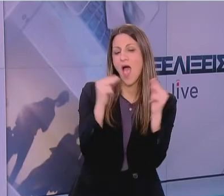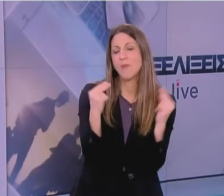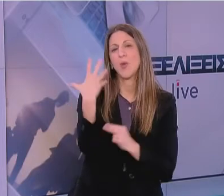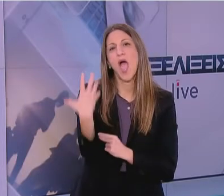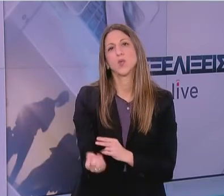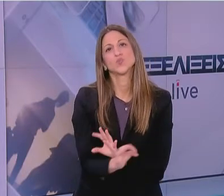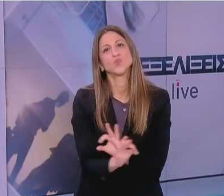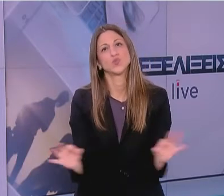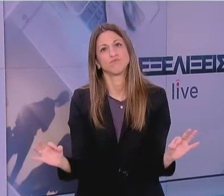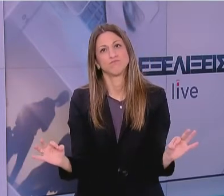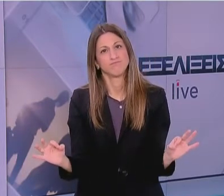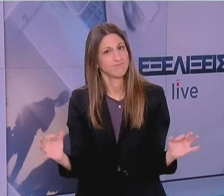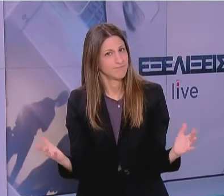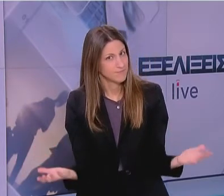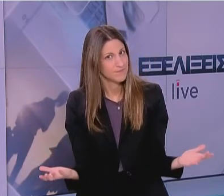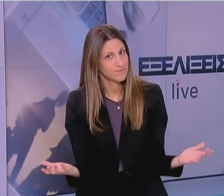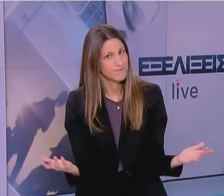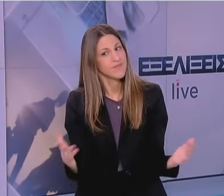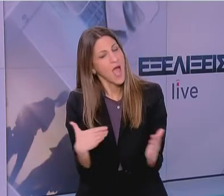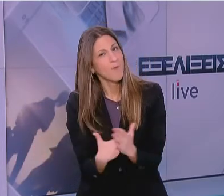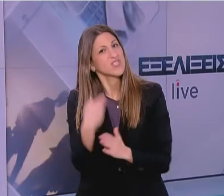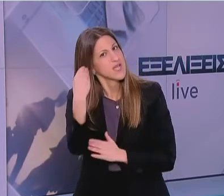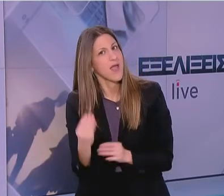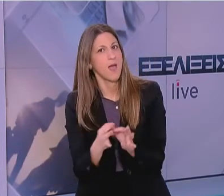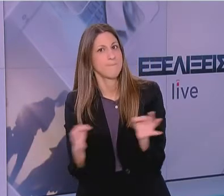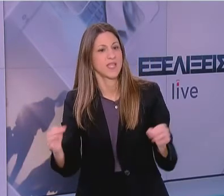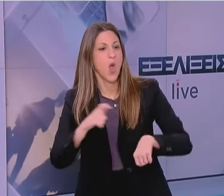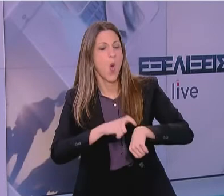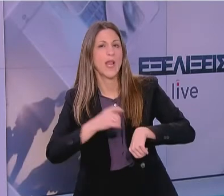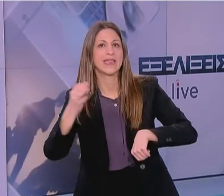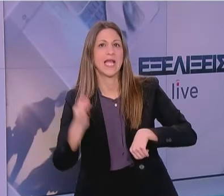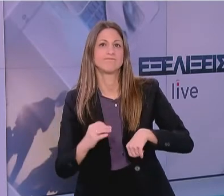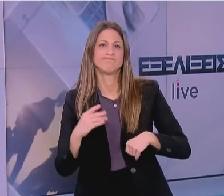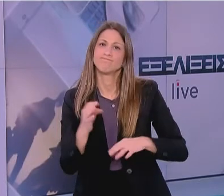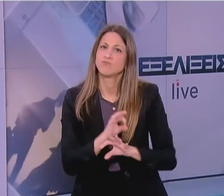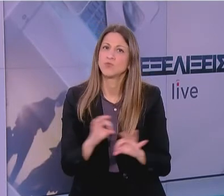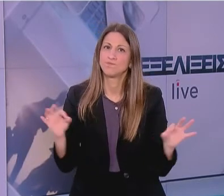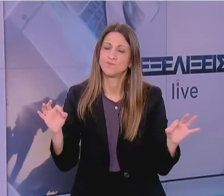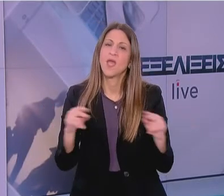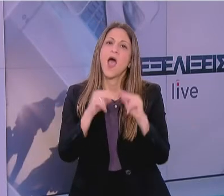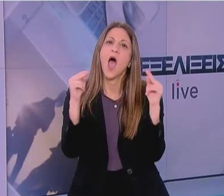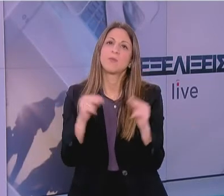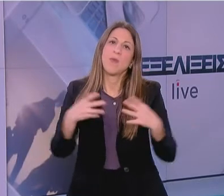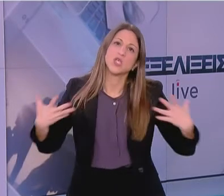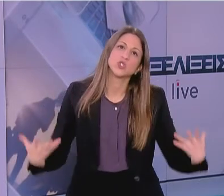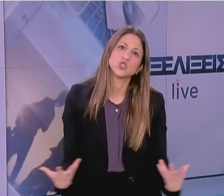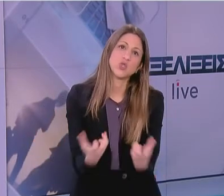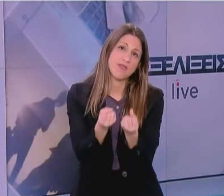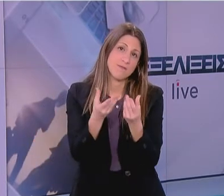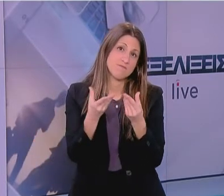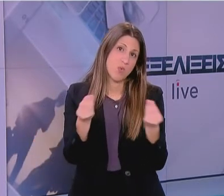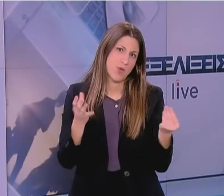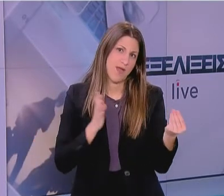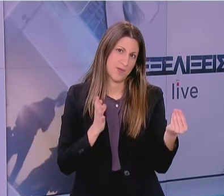σημαντικά, που σημαίνει ότι τα μέτρα πάρθηκαν όταν έπρεπε και δεν θρηνήσαμε εκατόμβες. Θεωρώ